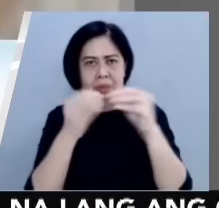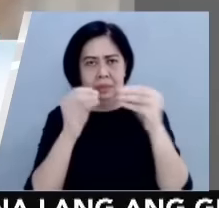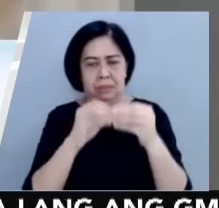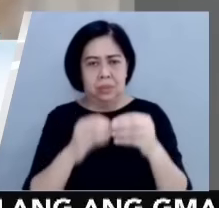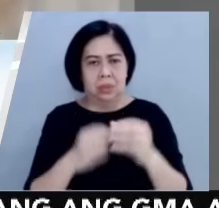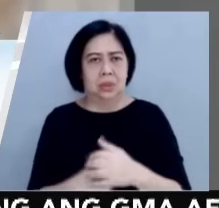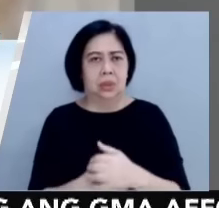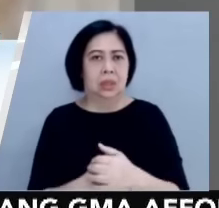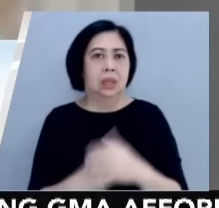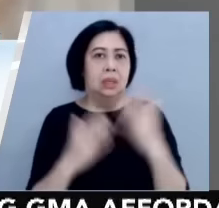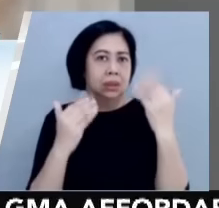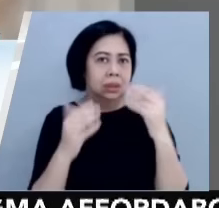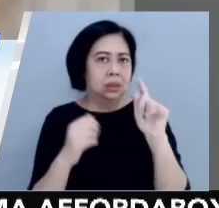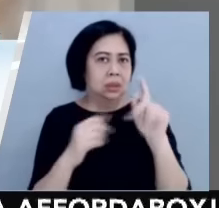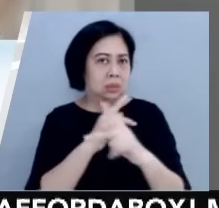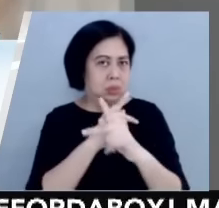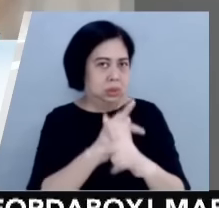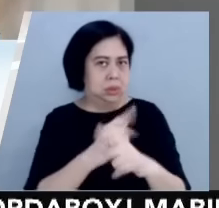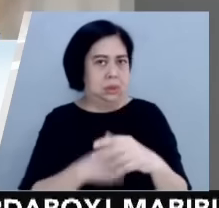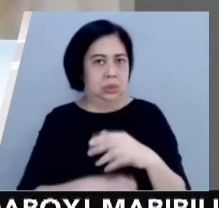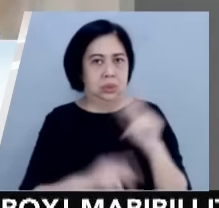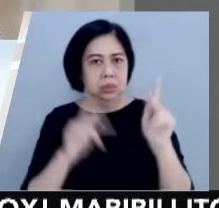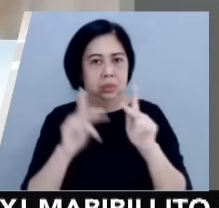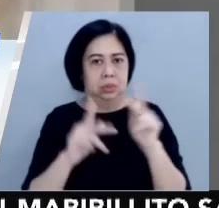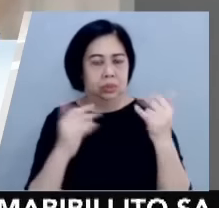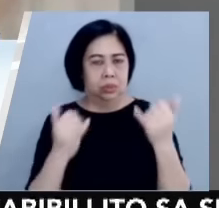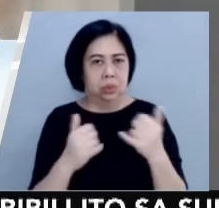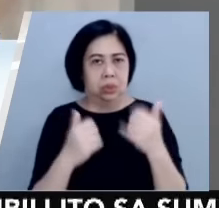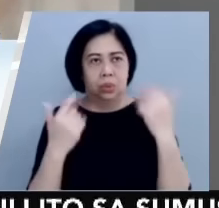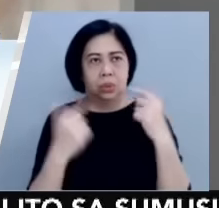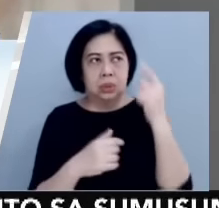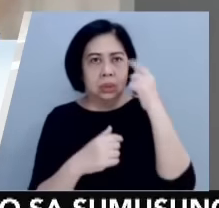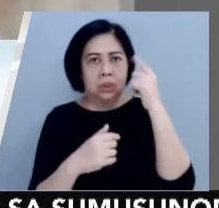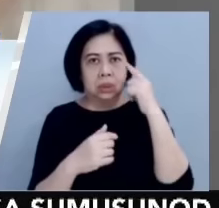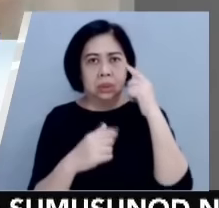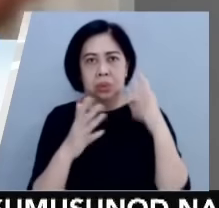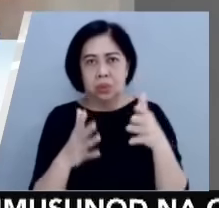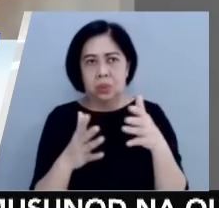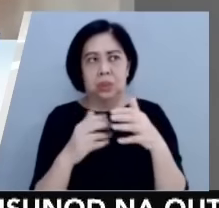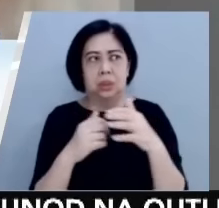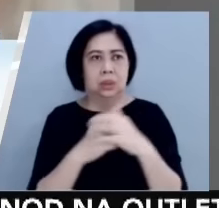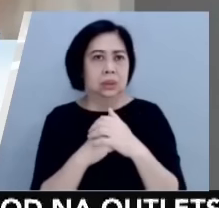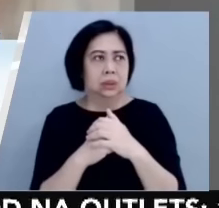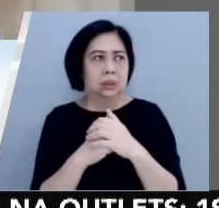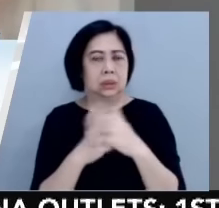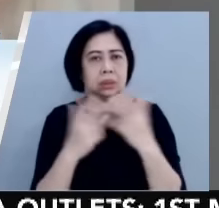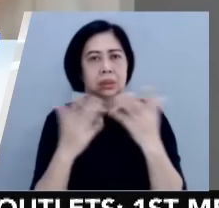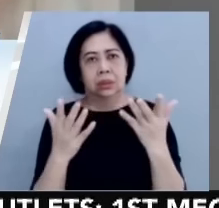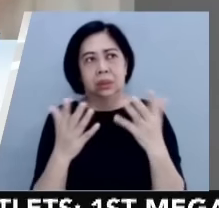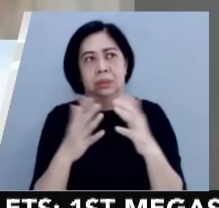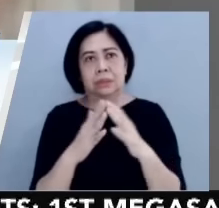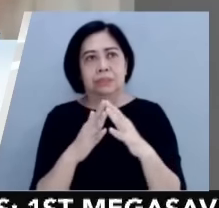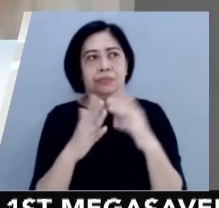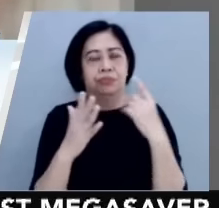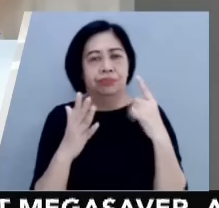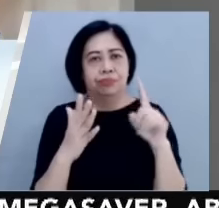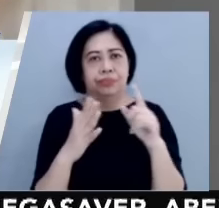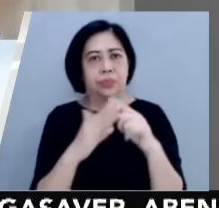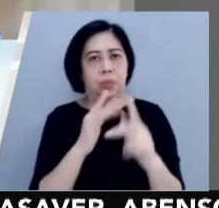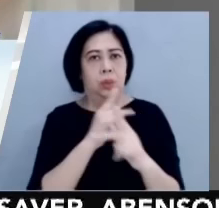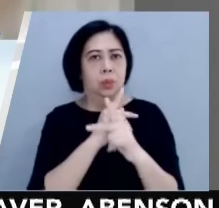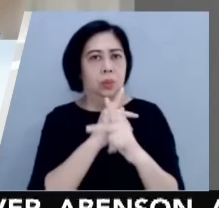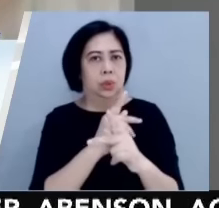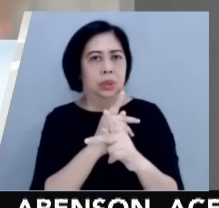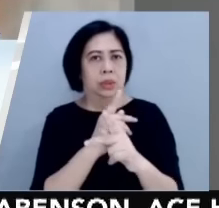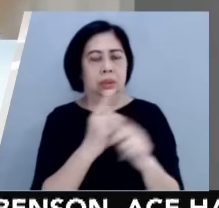magkaroon ng protection yung mga tao ngayon. Sana makaisip sila ng magandang way, magandang paraan para maproteksyonan. Lalo-lalo na yung